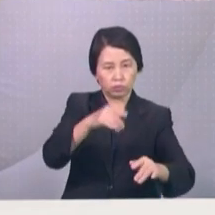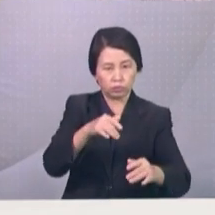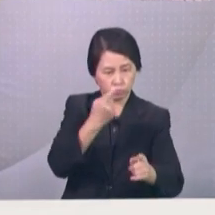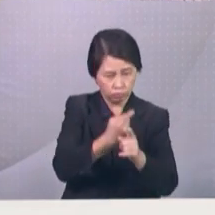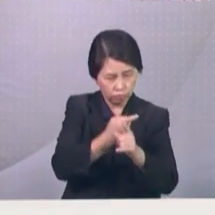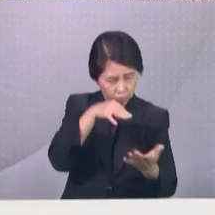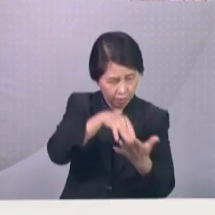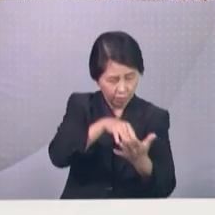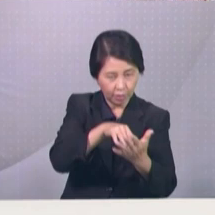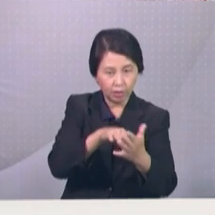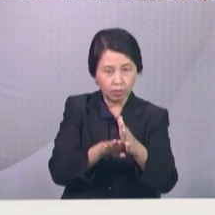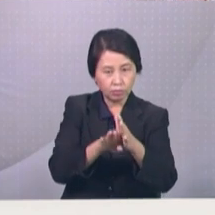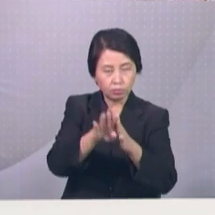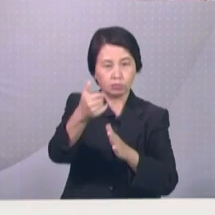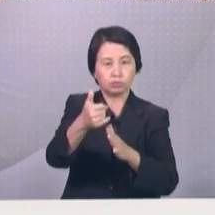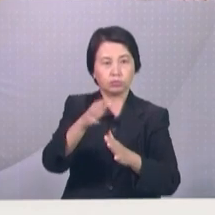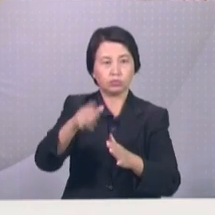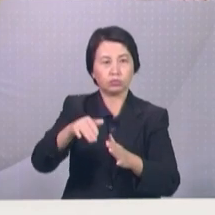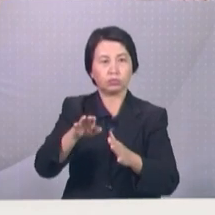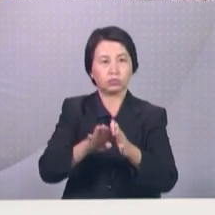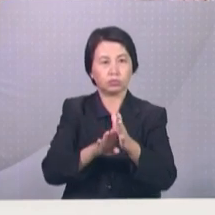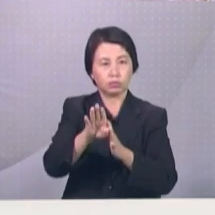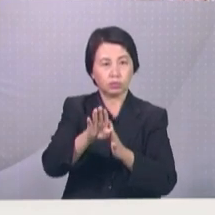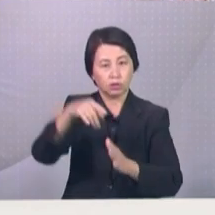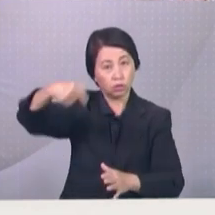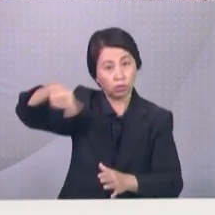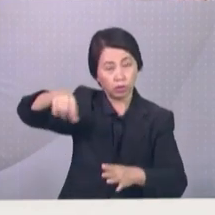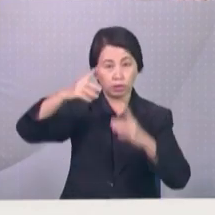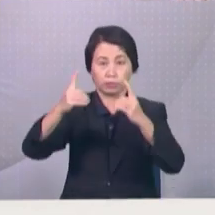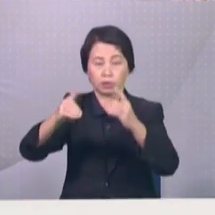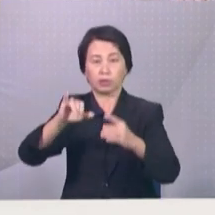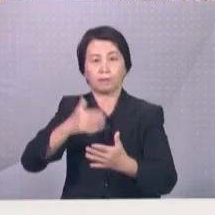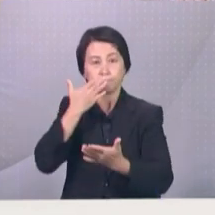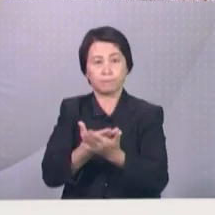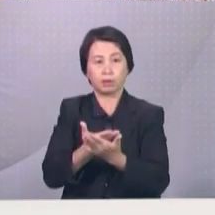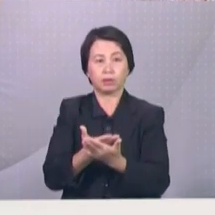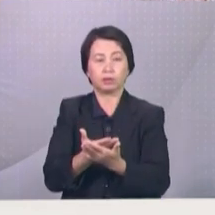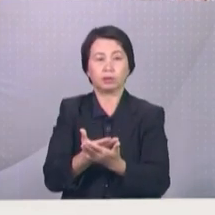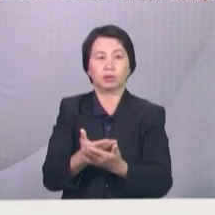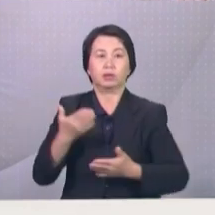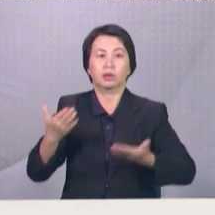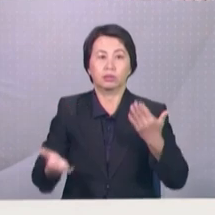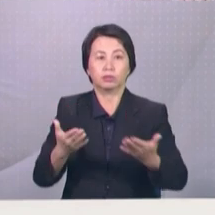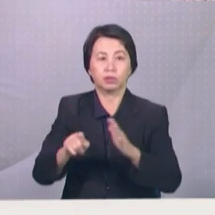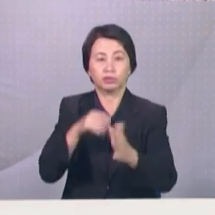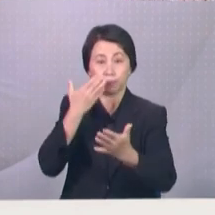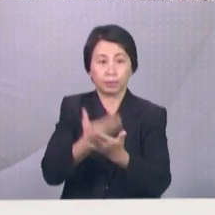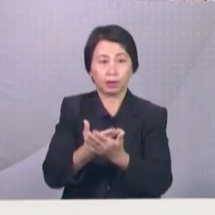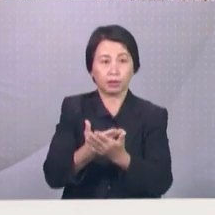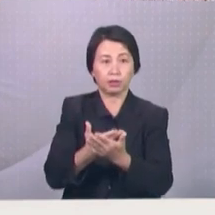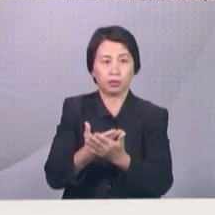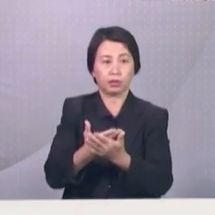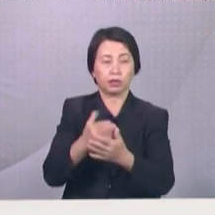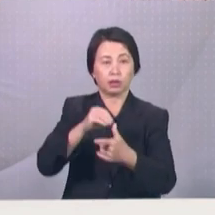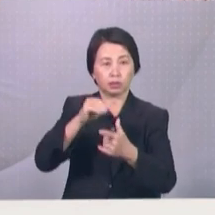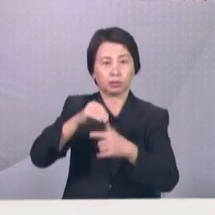memastikan kita boleh mencapai prestasi apa ni, kualiti pendidikan yang baik, mungkin sebaik sebelumnya ataupun lebih